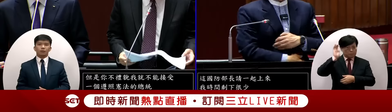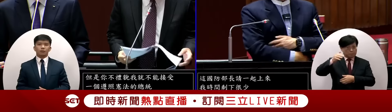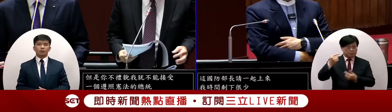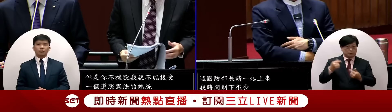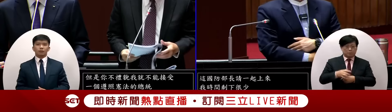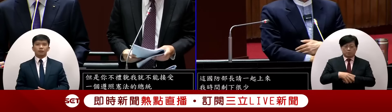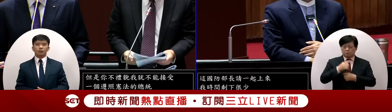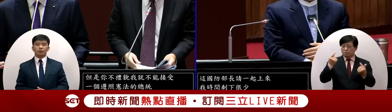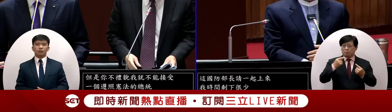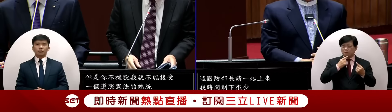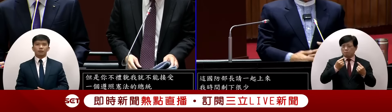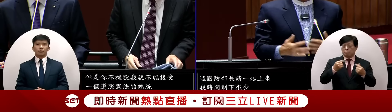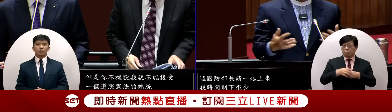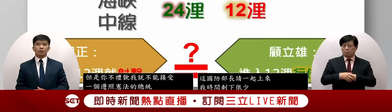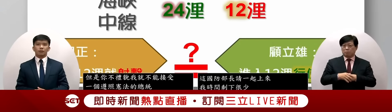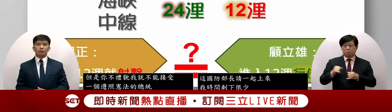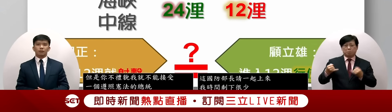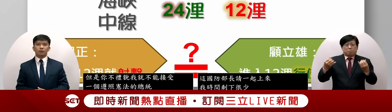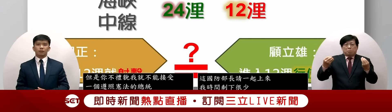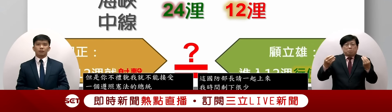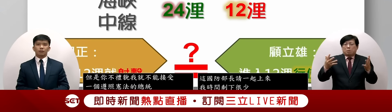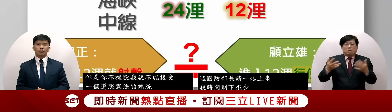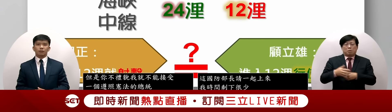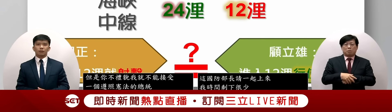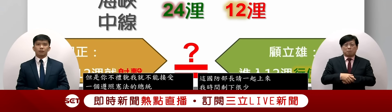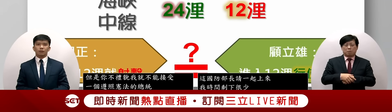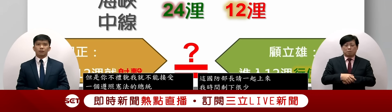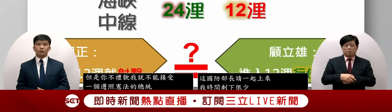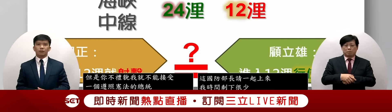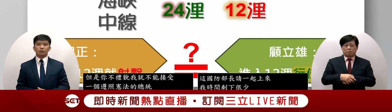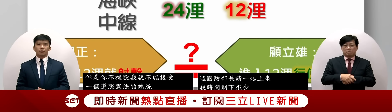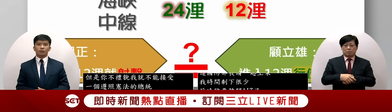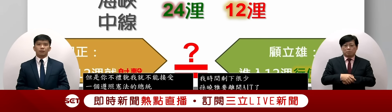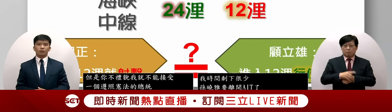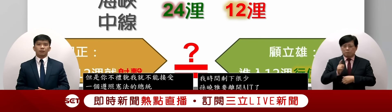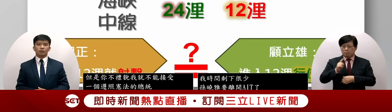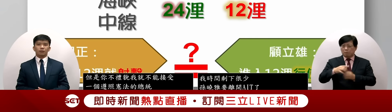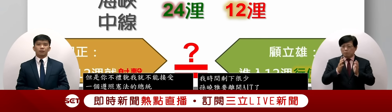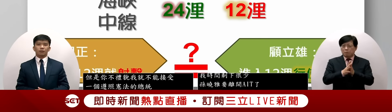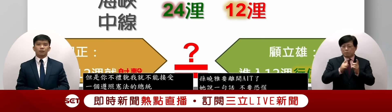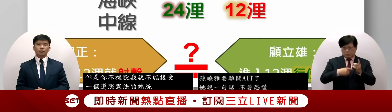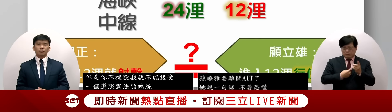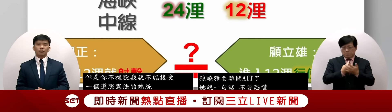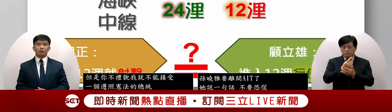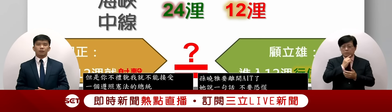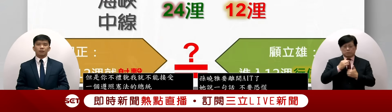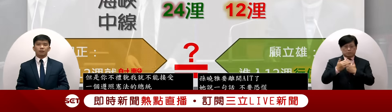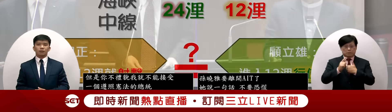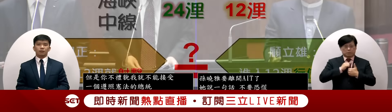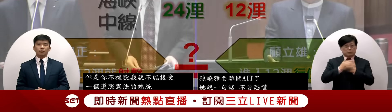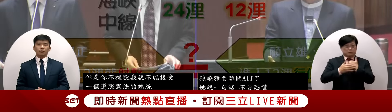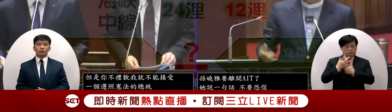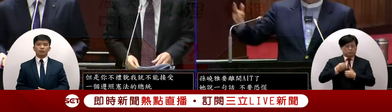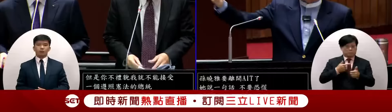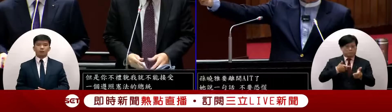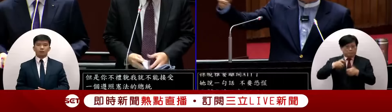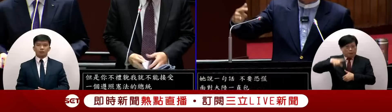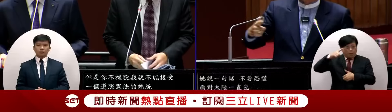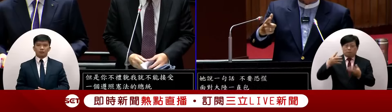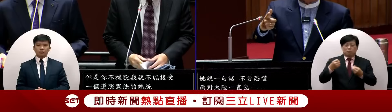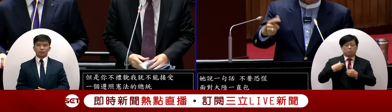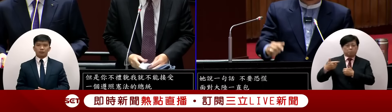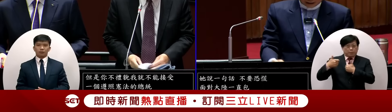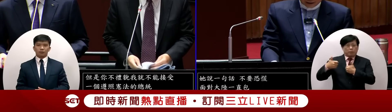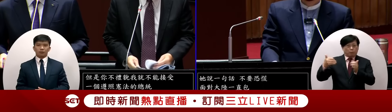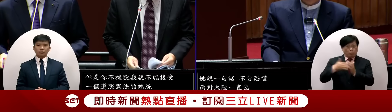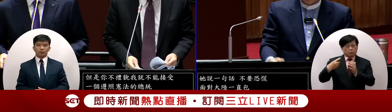有第一集耶，邱国正这个要顾部长上来，没有第一集，只有自卫权的第一集，就他打我